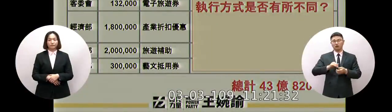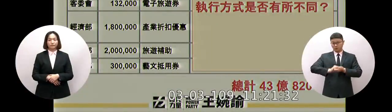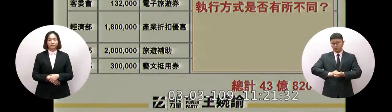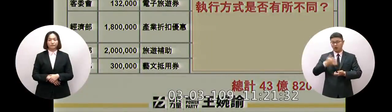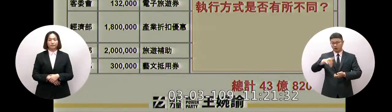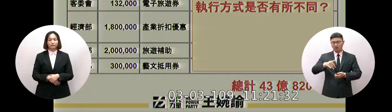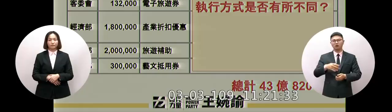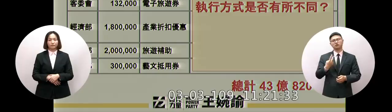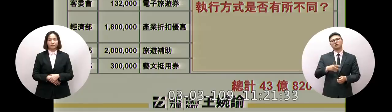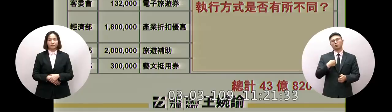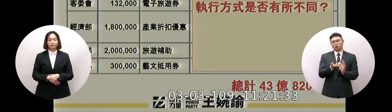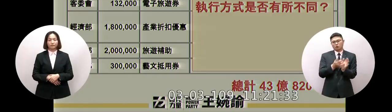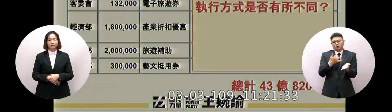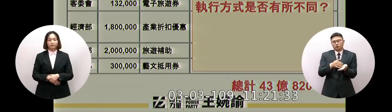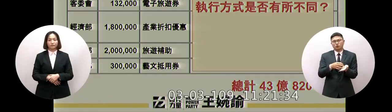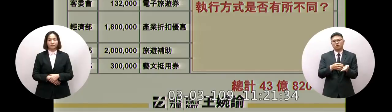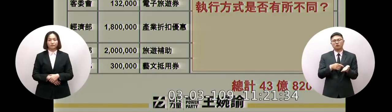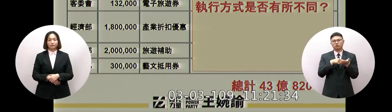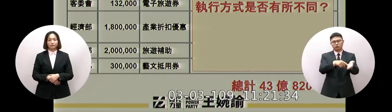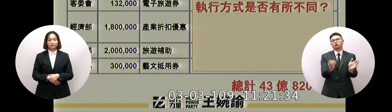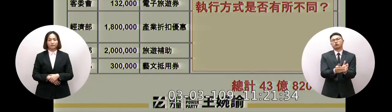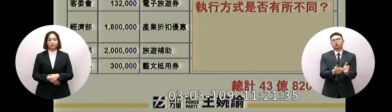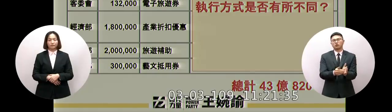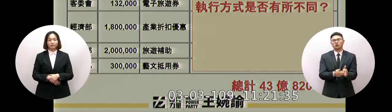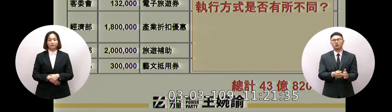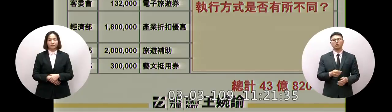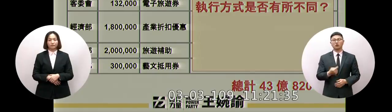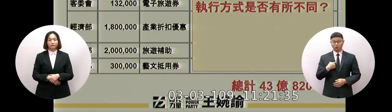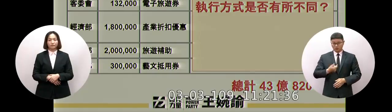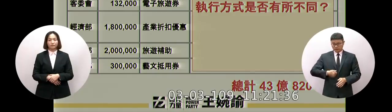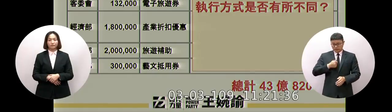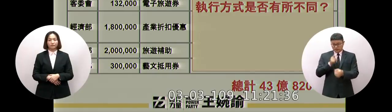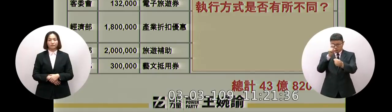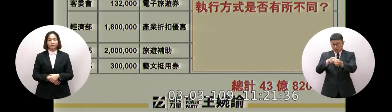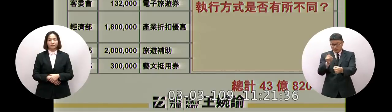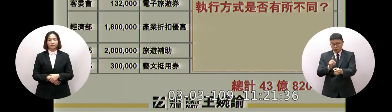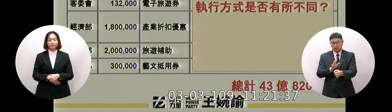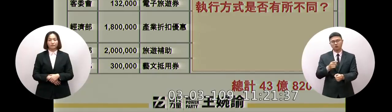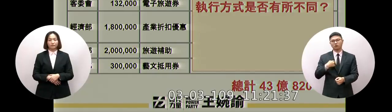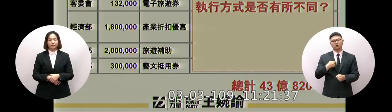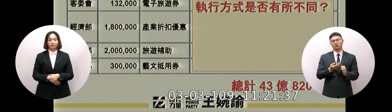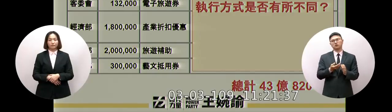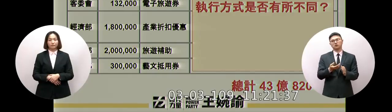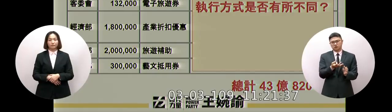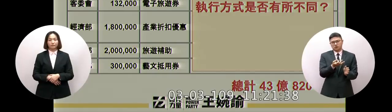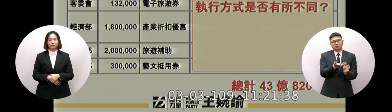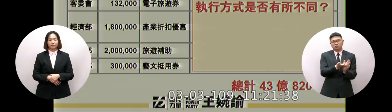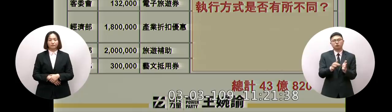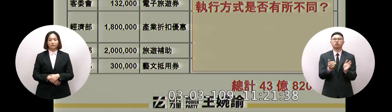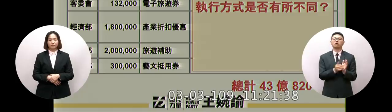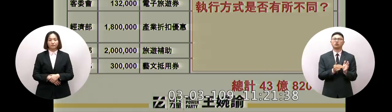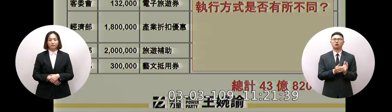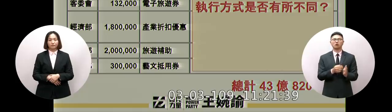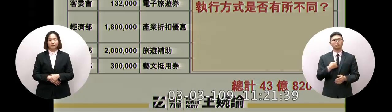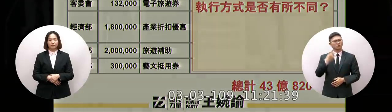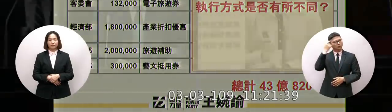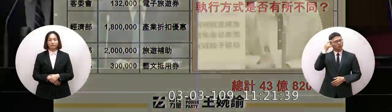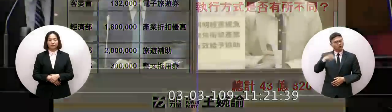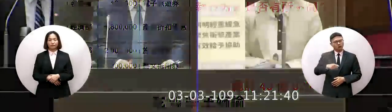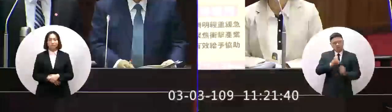就是意思就是说，我不知道钱要怎么用，但是我先把钱放进去。那我觉得这样子，其实在编列预算的部分，其实不够谨慎，也不